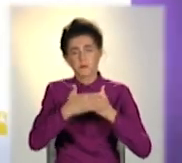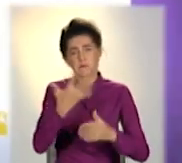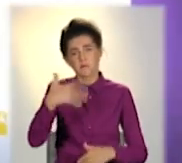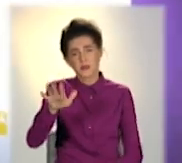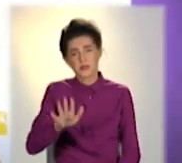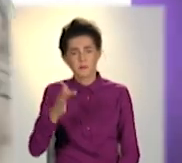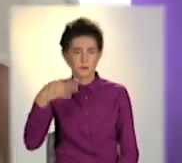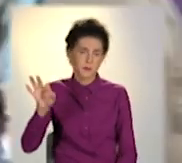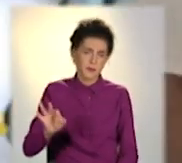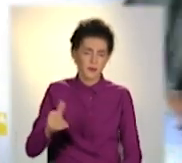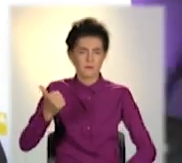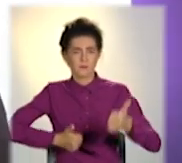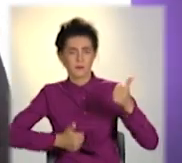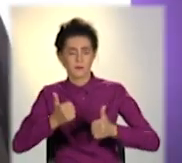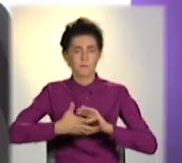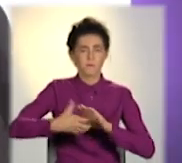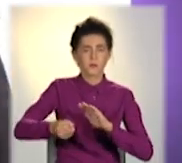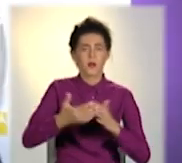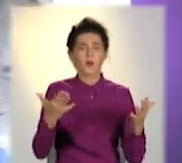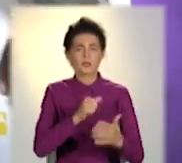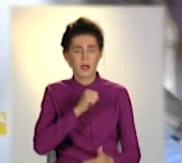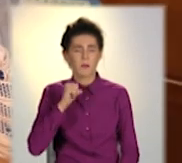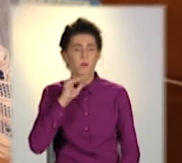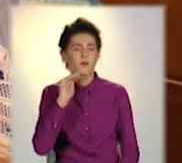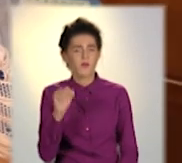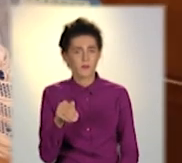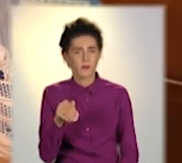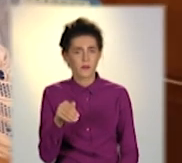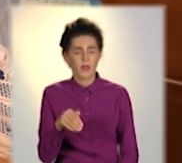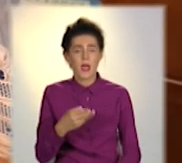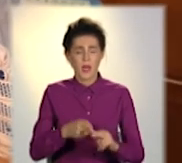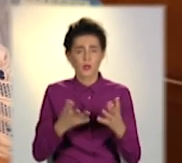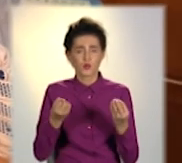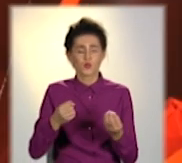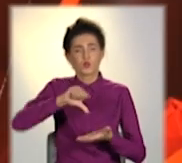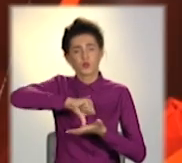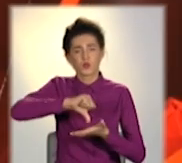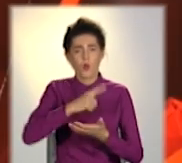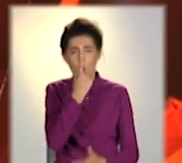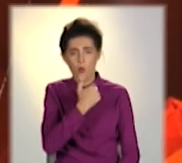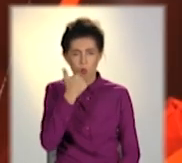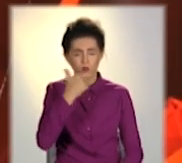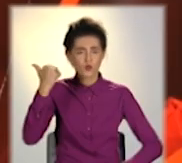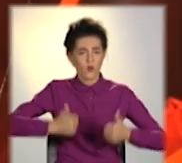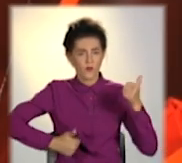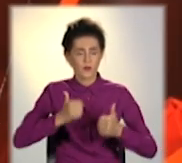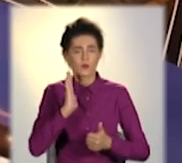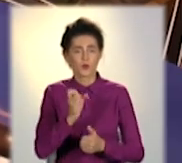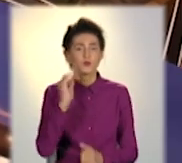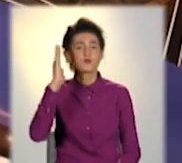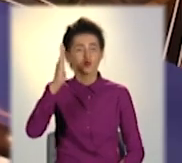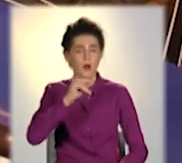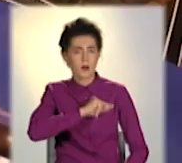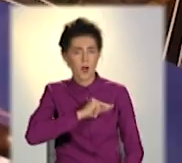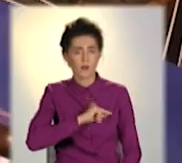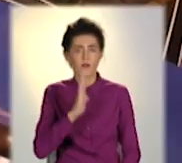50-50 десь отримали випускники закладів професійної освіти. Крім того, учасникам цьогорічних змагань обіцяють перспективну роботу